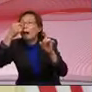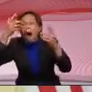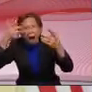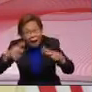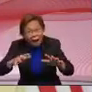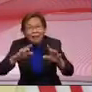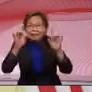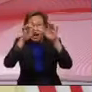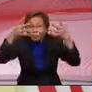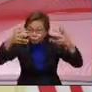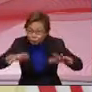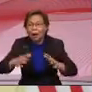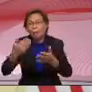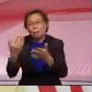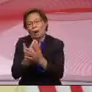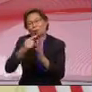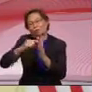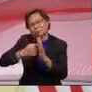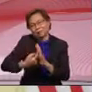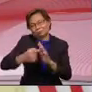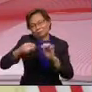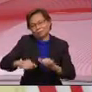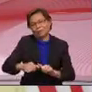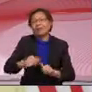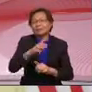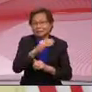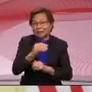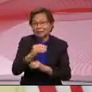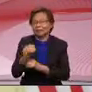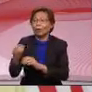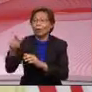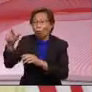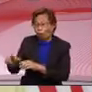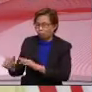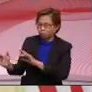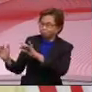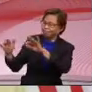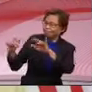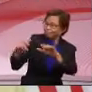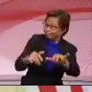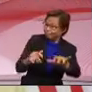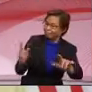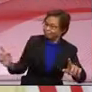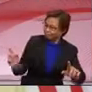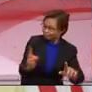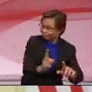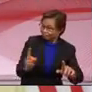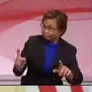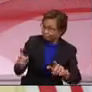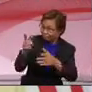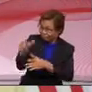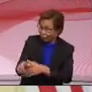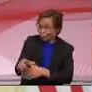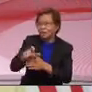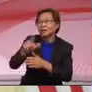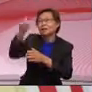beroperasi. Pengunjung perlu memuat turun aplikasi MySejahtera bagi usaha pemantauan.